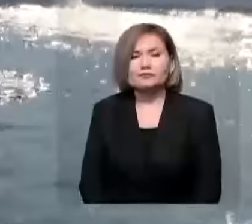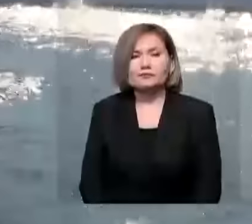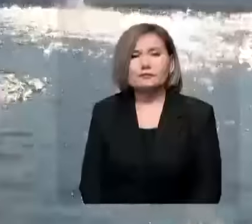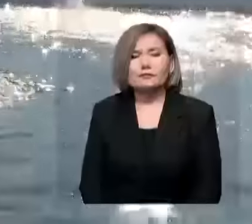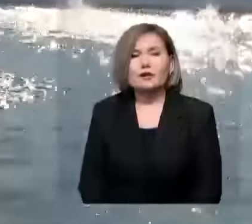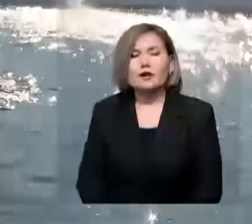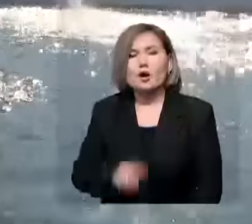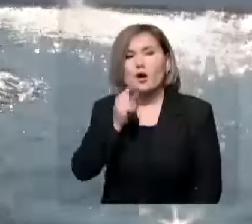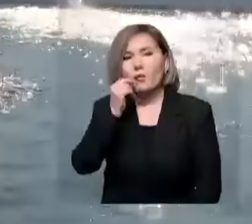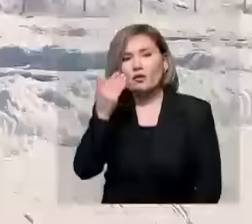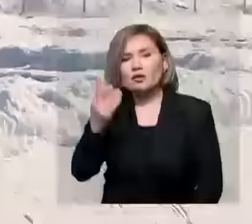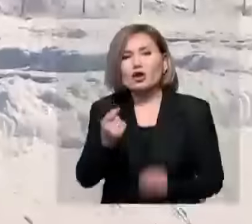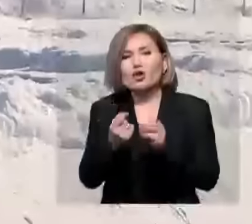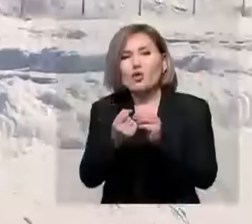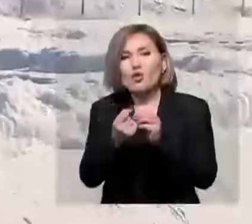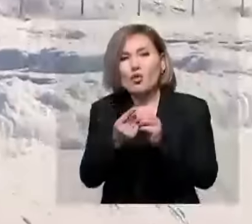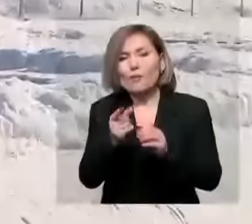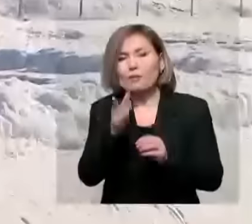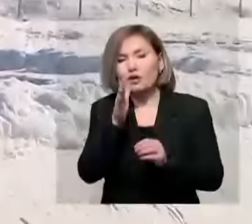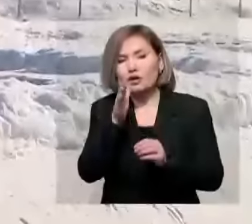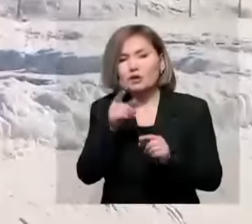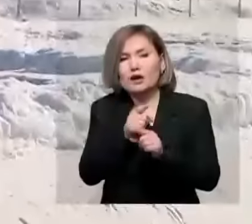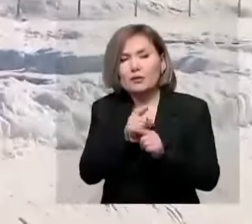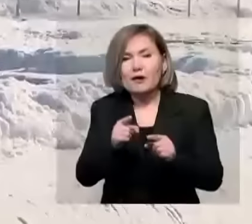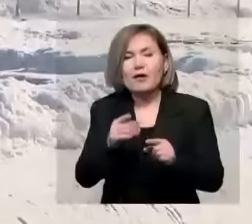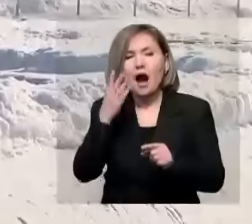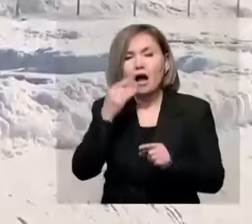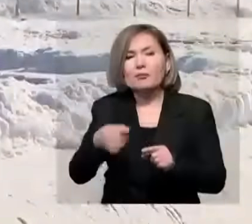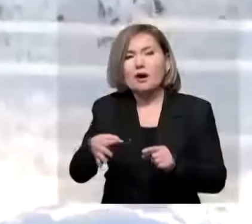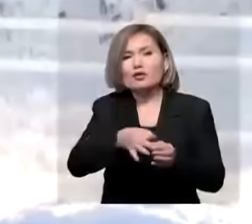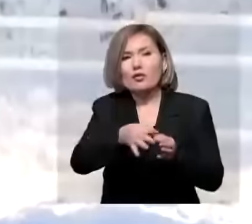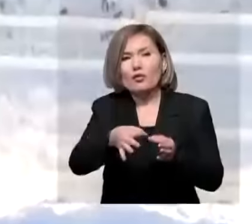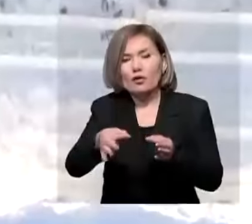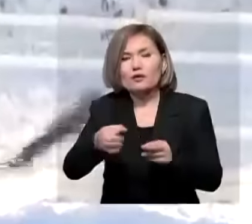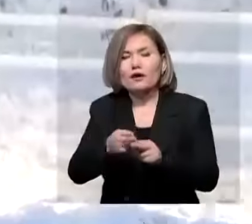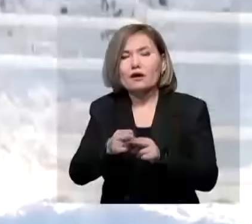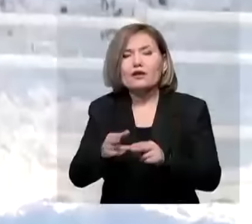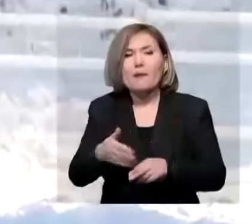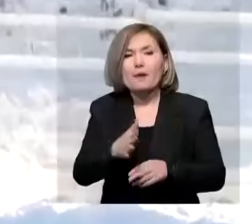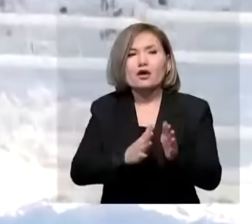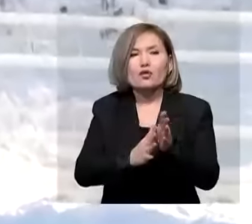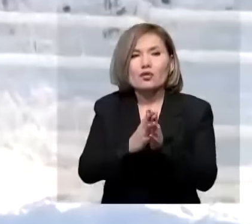Мәрлен Тұрсынәлі 11 жылдан бері Алматы облысының Еңбекші Қазақ ауданында бақтақ балығын өсірумен